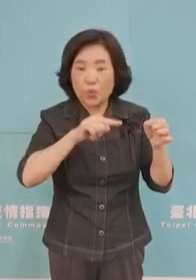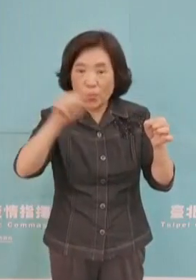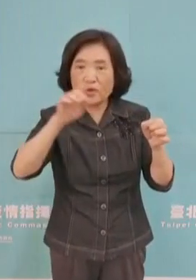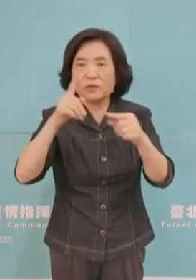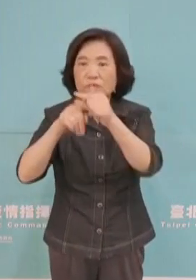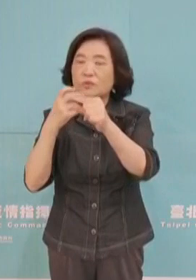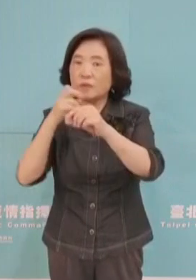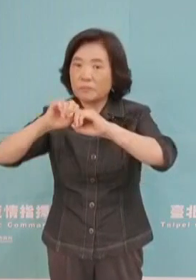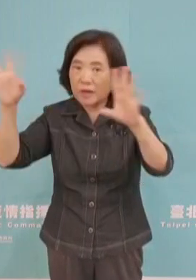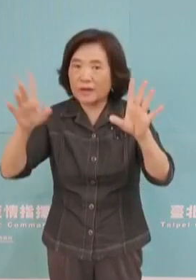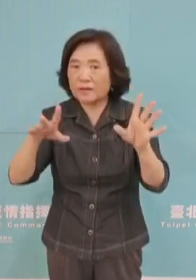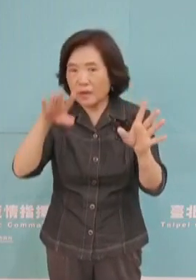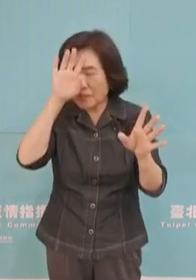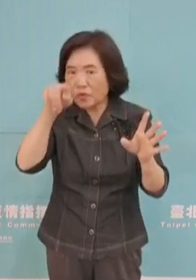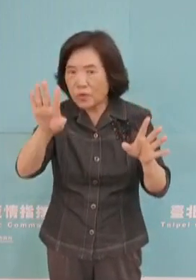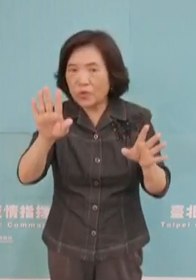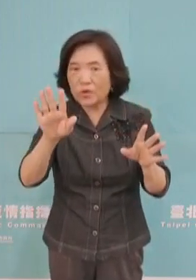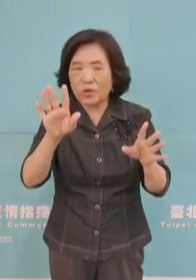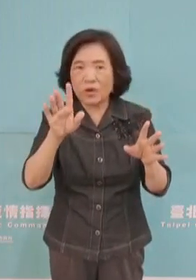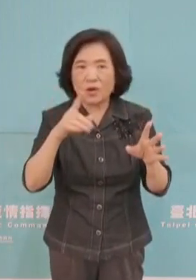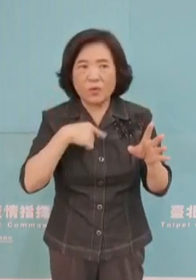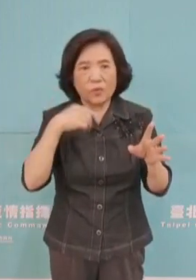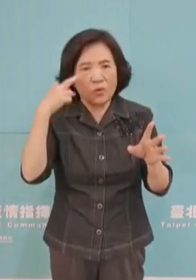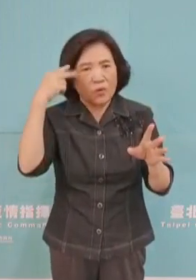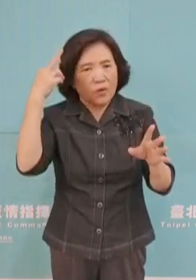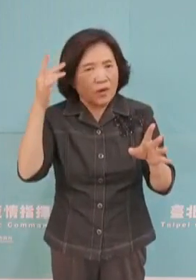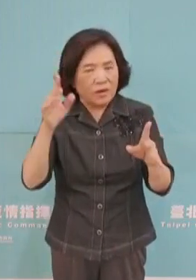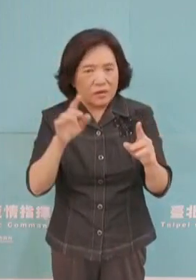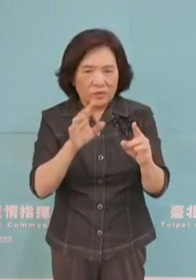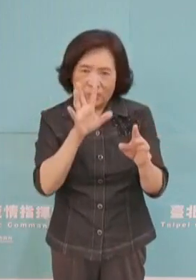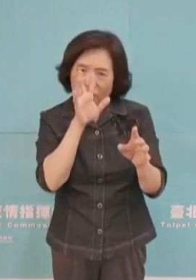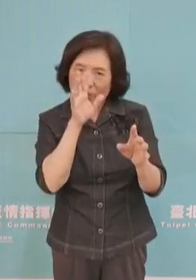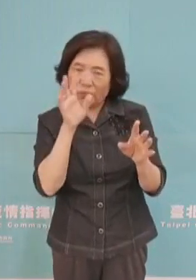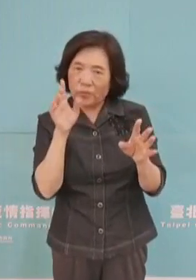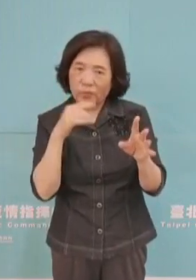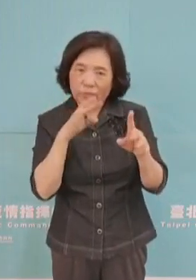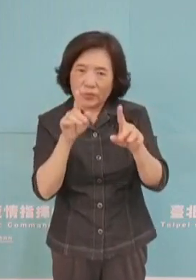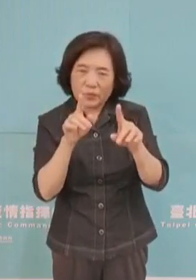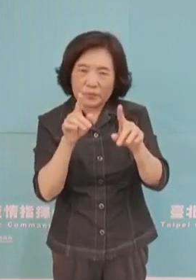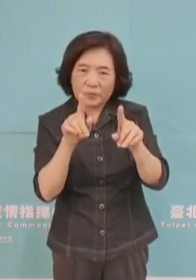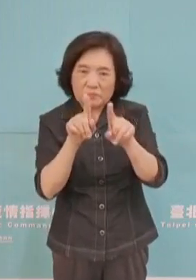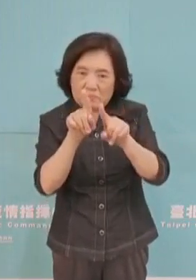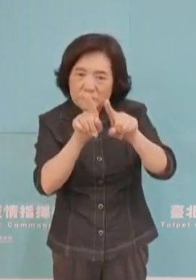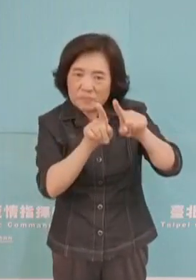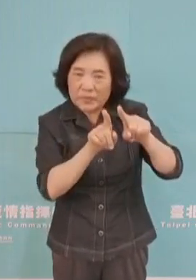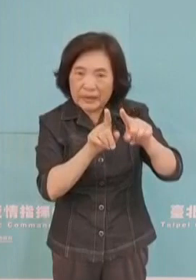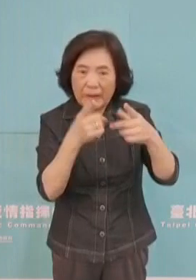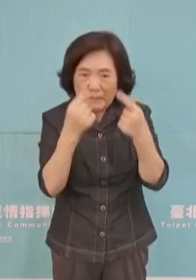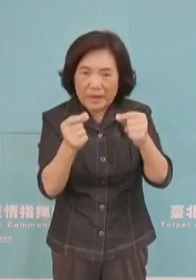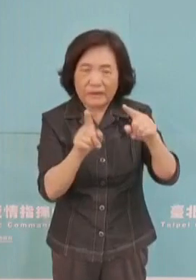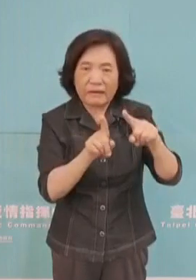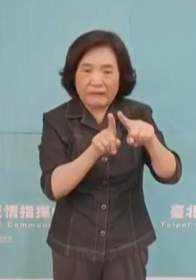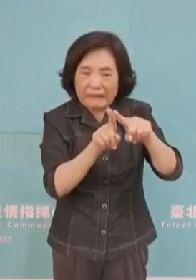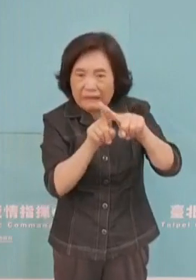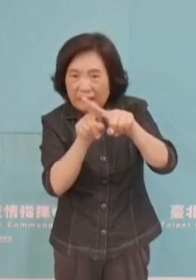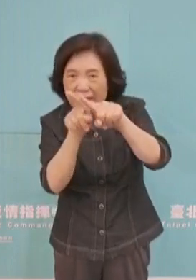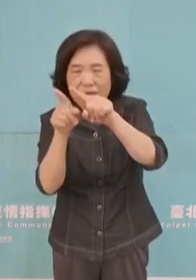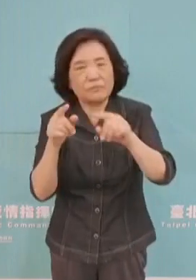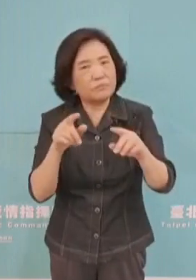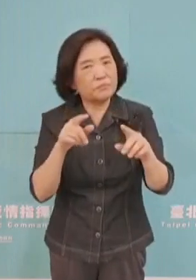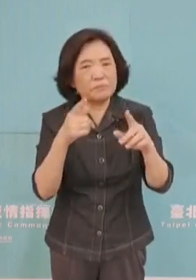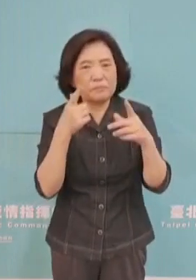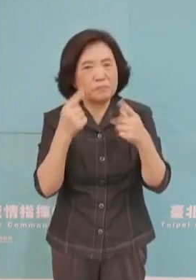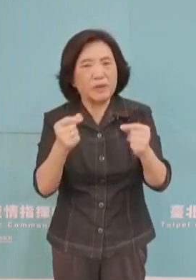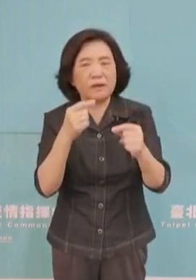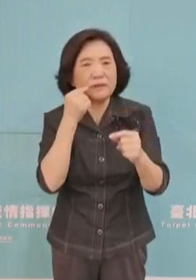布的确诊案例 ，peak 哈，有一点，就是说它没有办法完全反映的，或趋势看